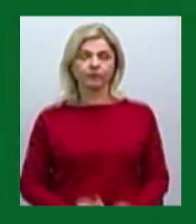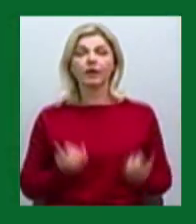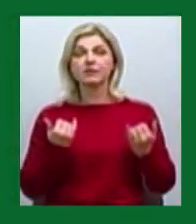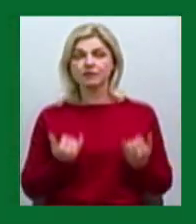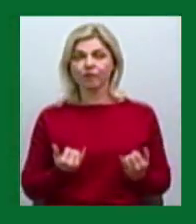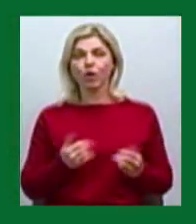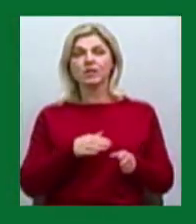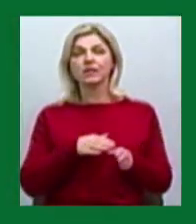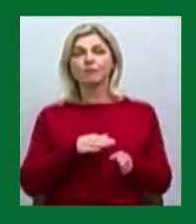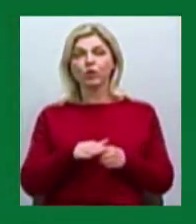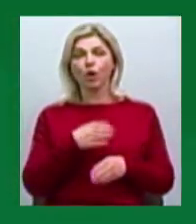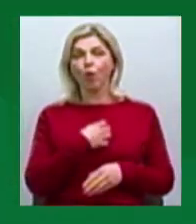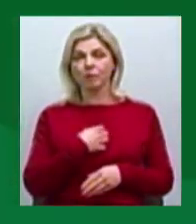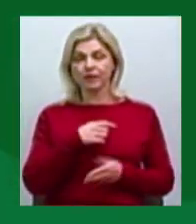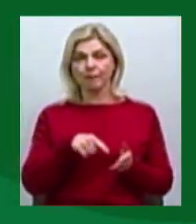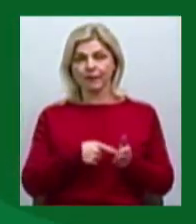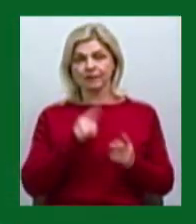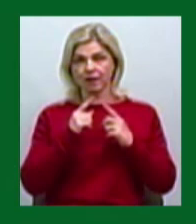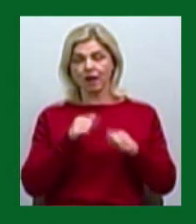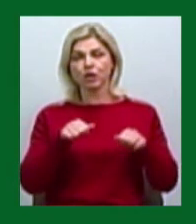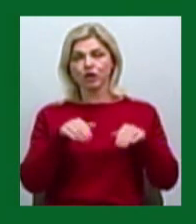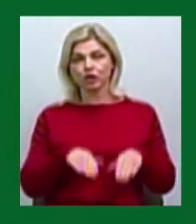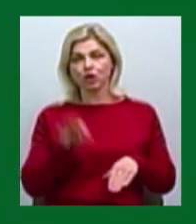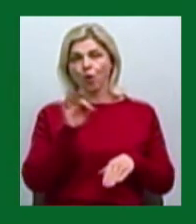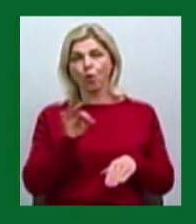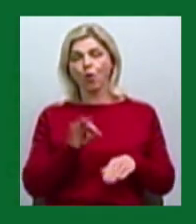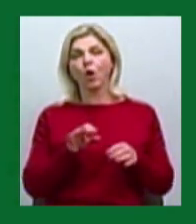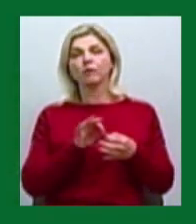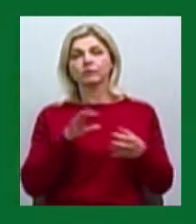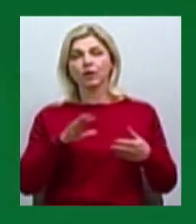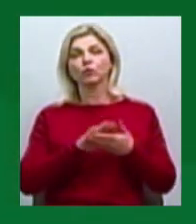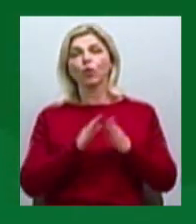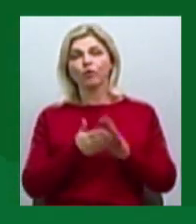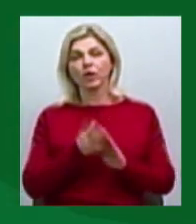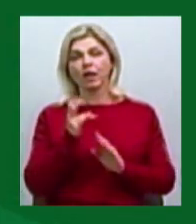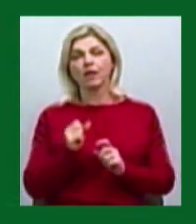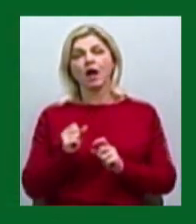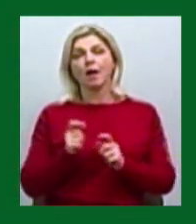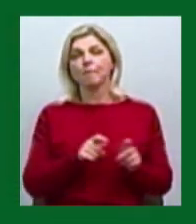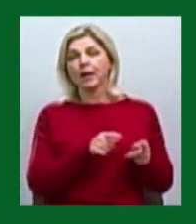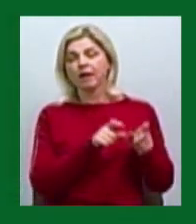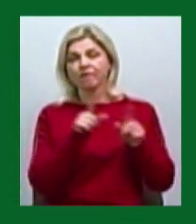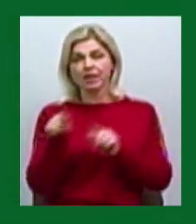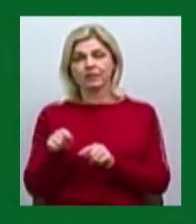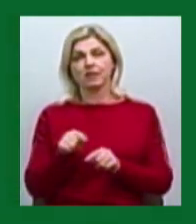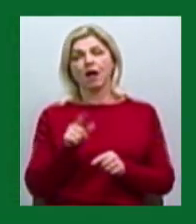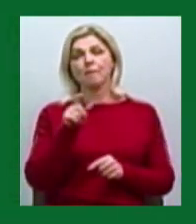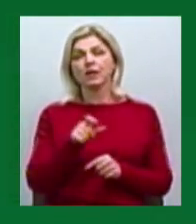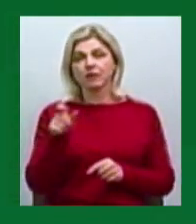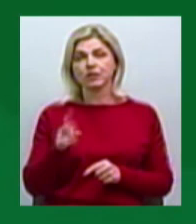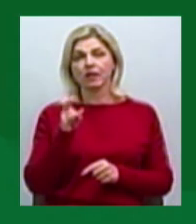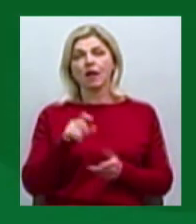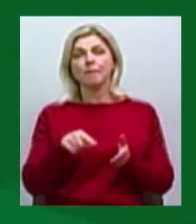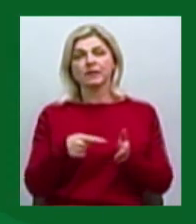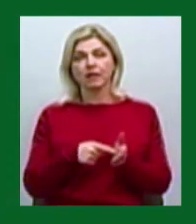Сьогодні виконавчий комітет міськради прийняв рішення про розірвання договорів на перевезення пасажирів на міських автобусних